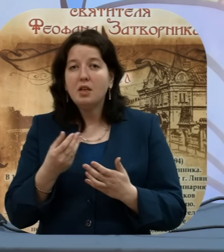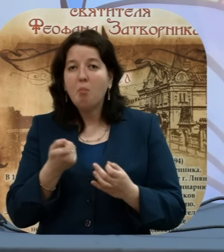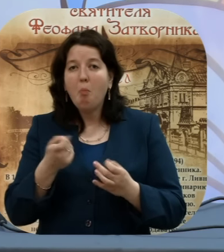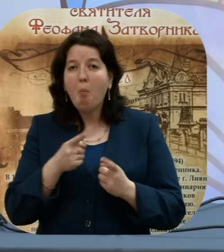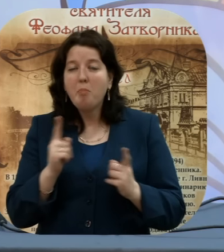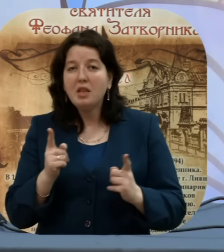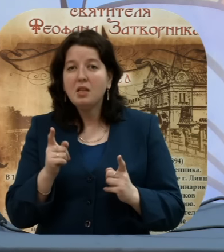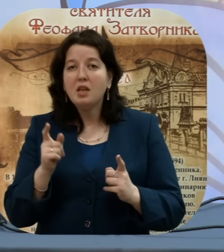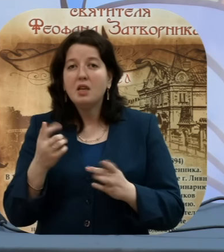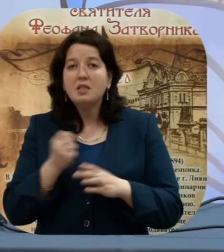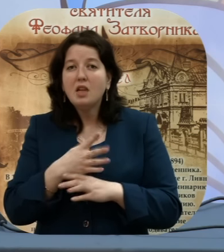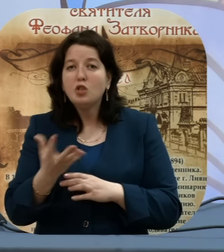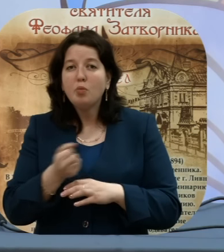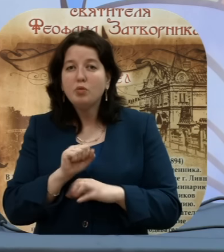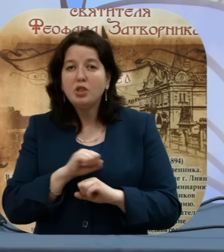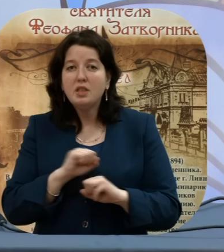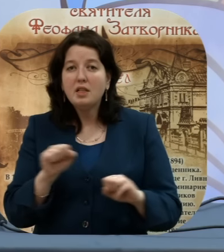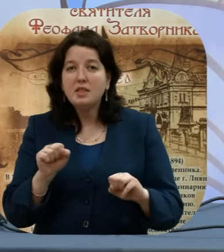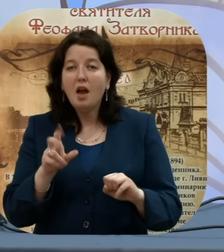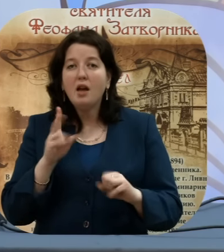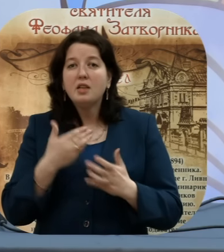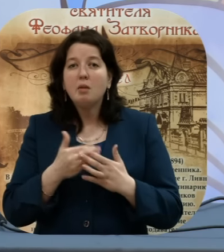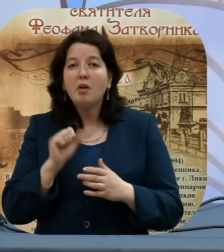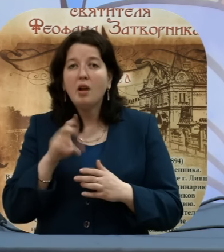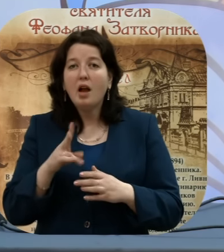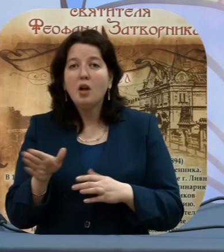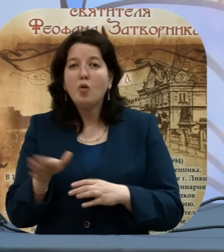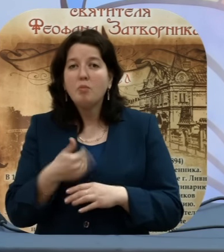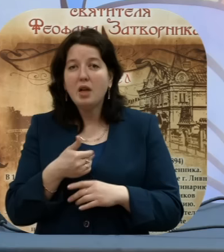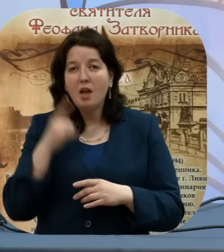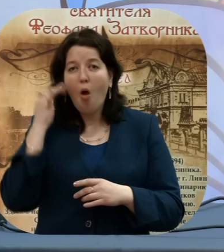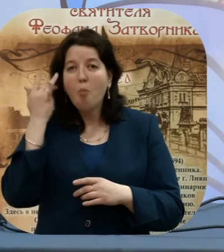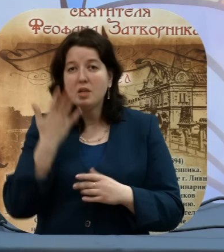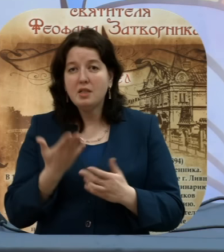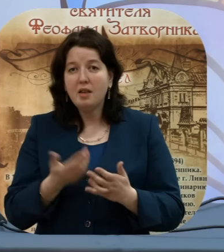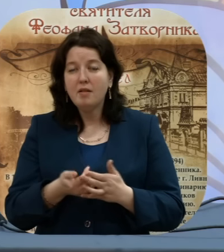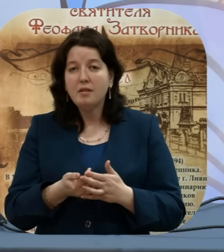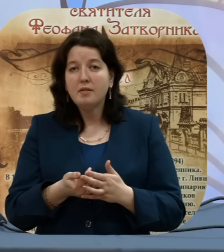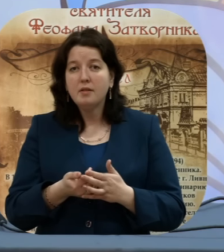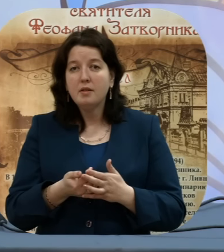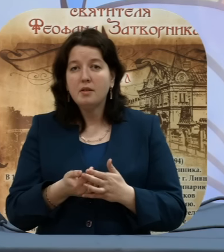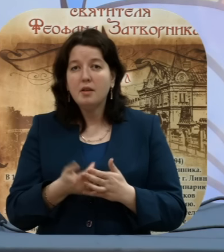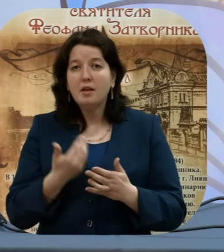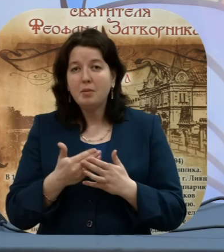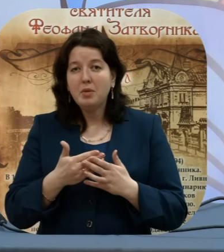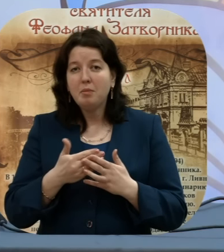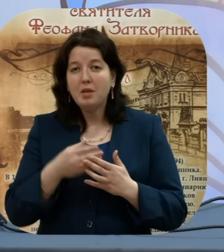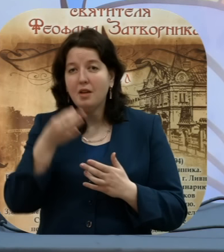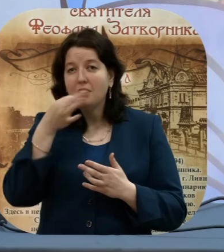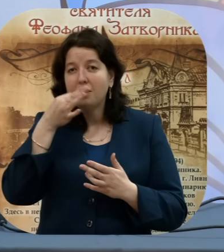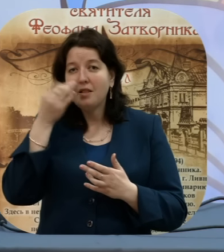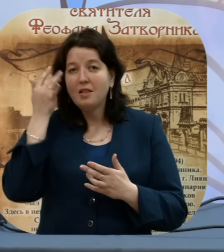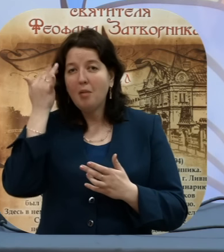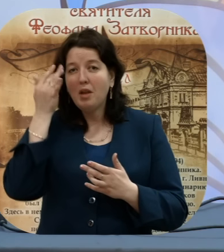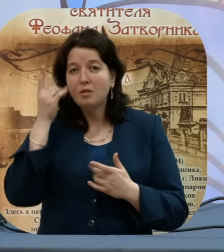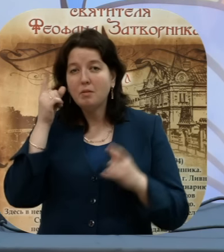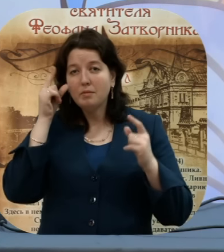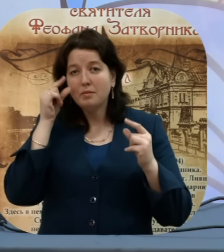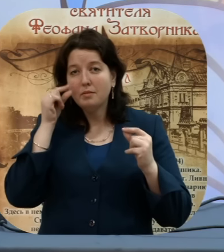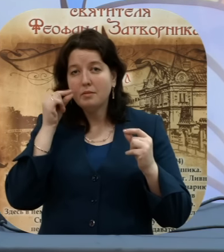можно получить. Мы сразу хотим, как избавиться от мысли. Ну, сейчас рецепт дать. Снотворное. Заснешь и